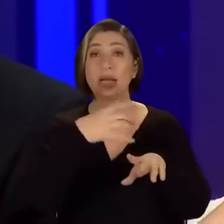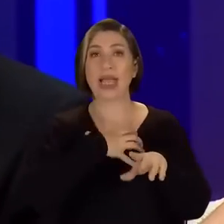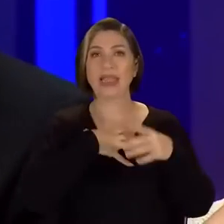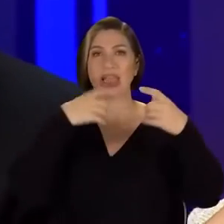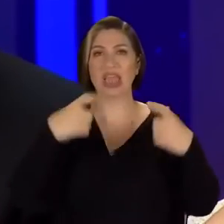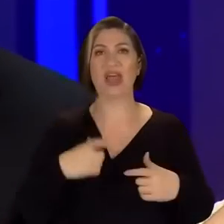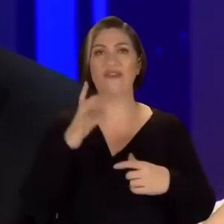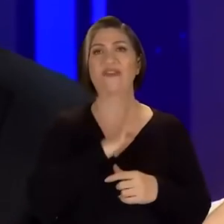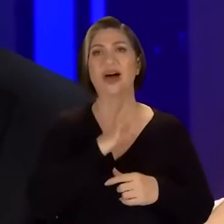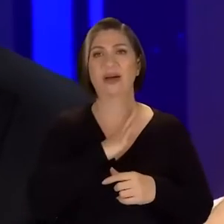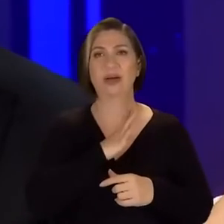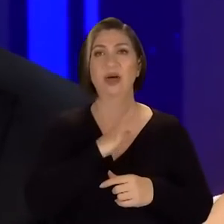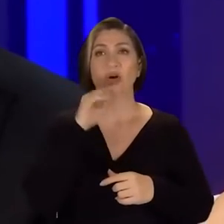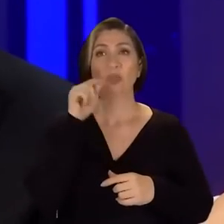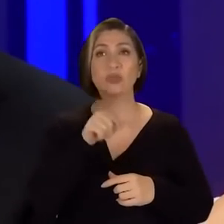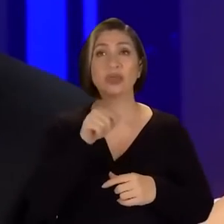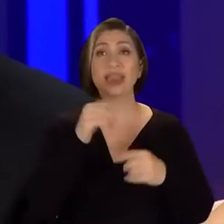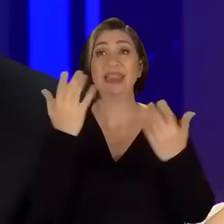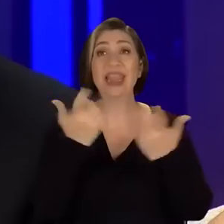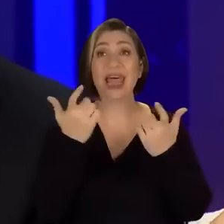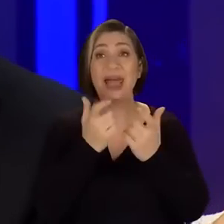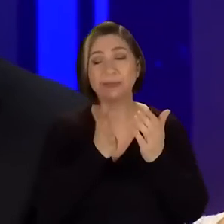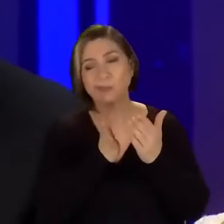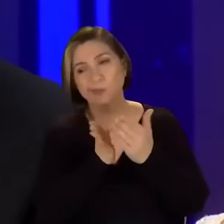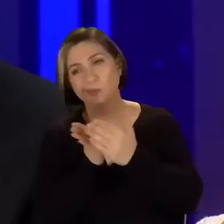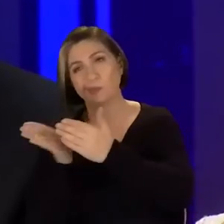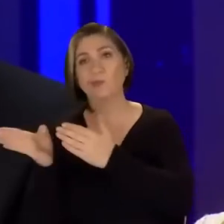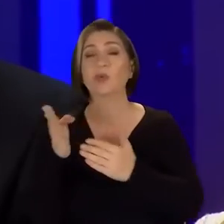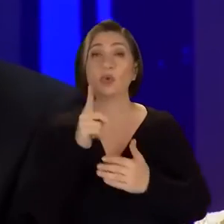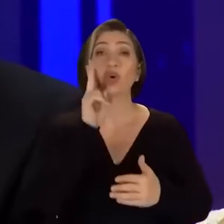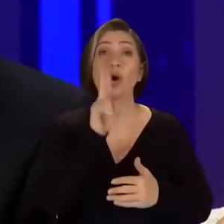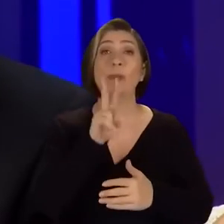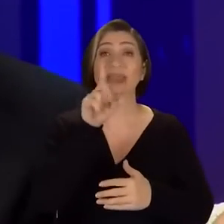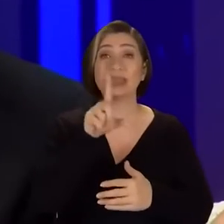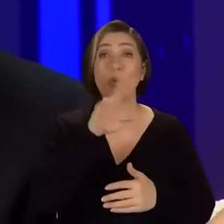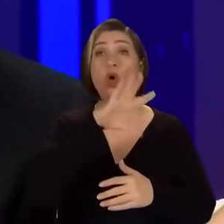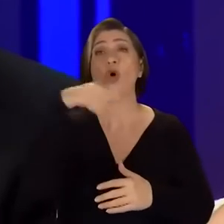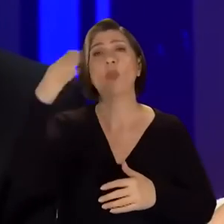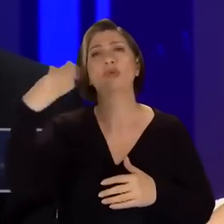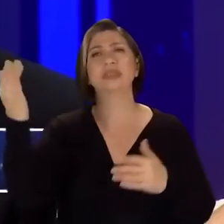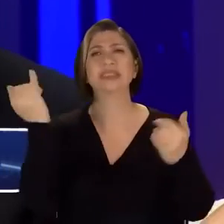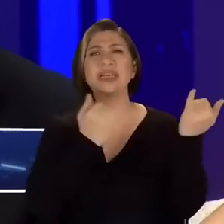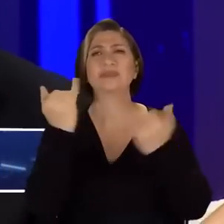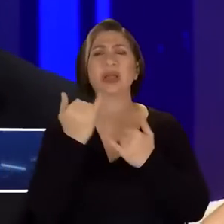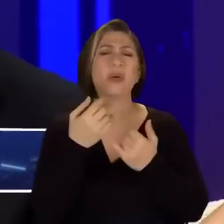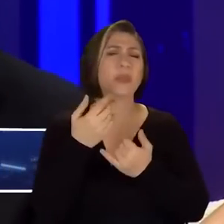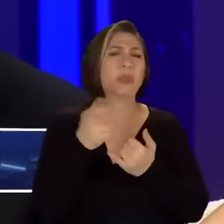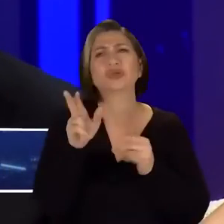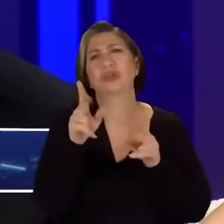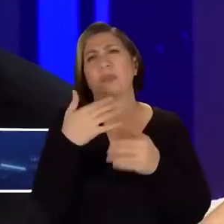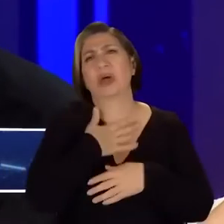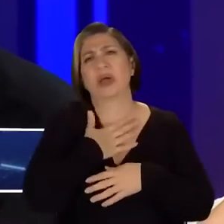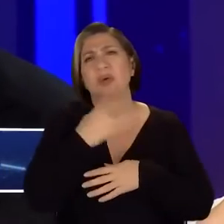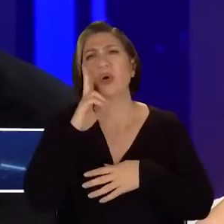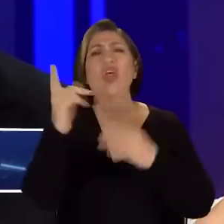edindi. Buradan nereye evrilecek onu görmemiz lazım. Yani yok öteki tartışmalar biraz bana boş gelmeye başladı artık.